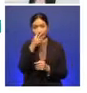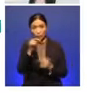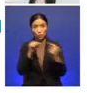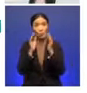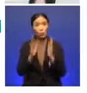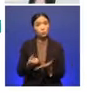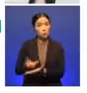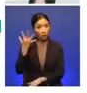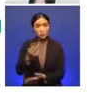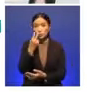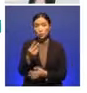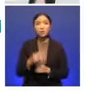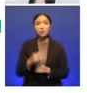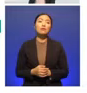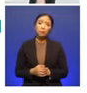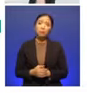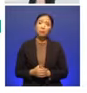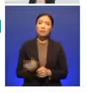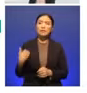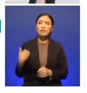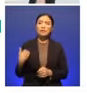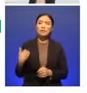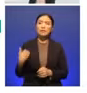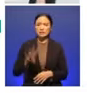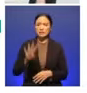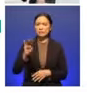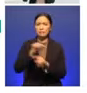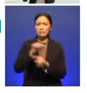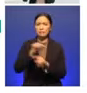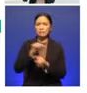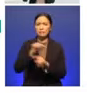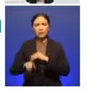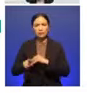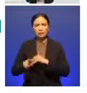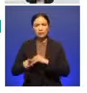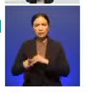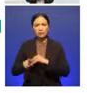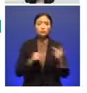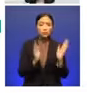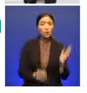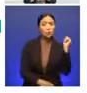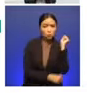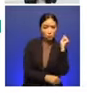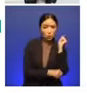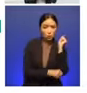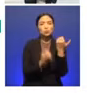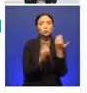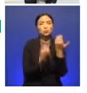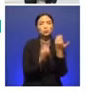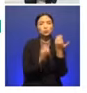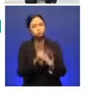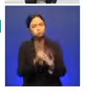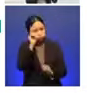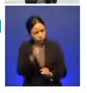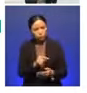ฝั่งนั้นอัตราการพึ่งพิงน้อยกว่า 40% อีกเพราะงั้นมันแปลว่าครัวเรือนที่ยากจนเนี่ยครับเขาอยู่ในสภาวะที่ต้